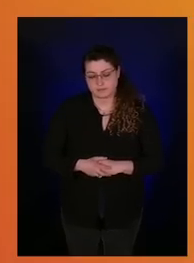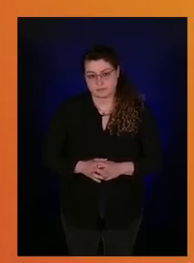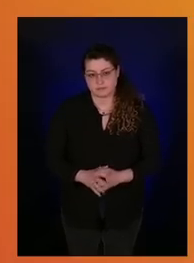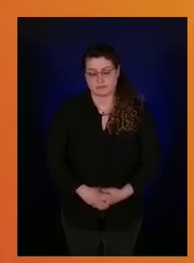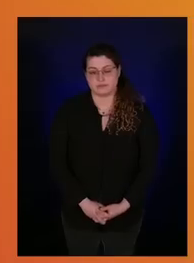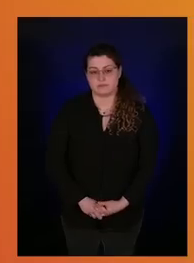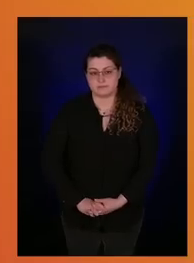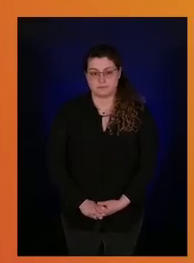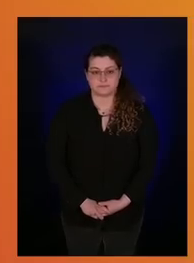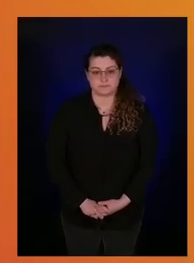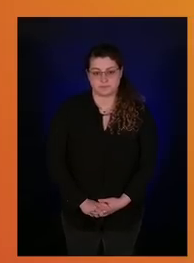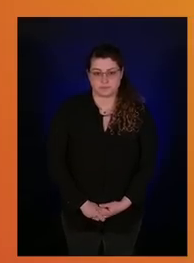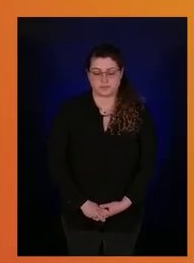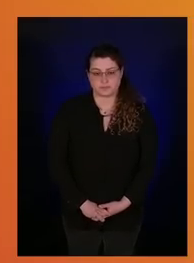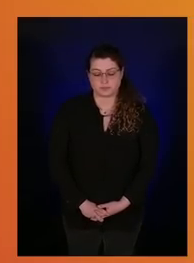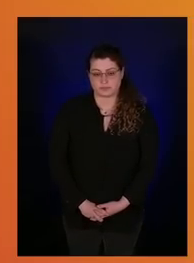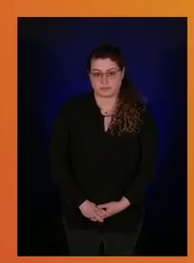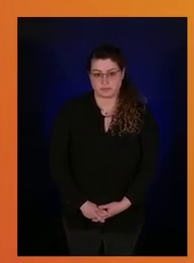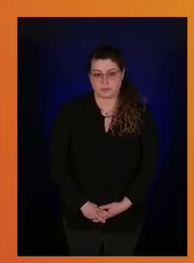c'est l'usure. C'est l'usure du siège.